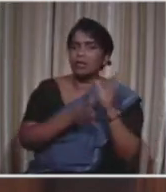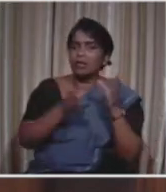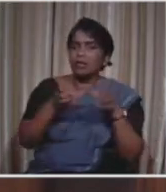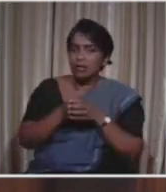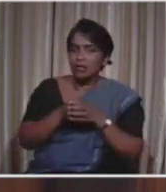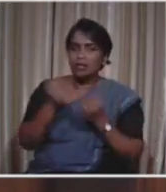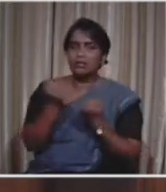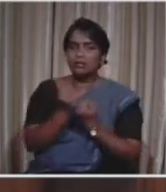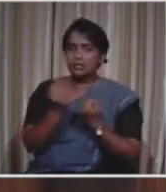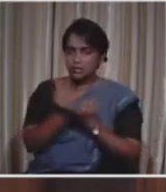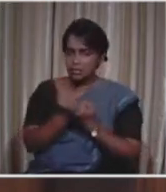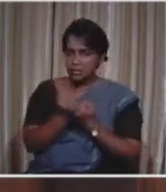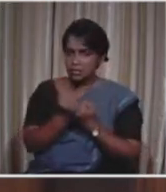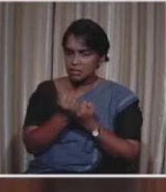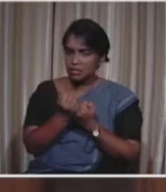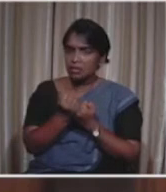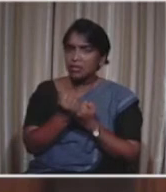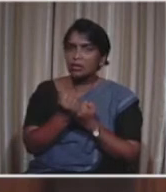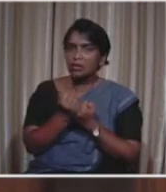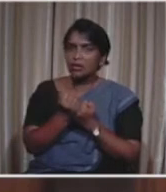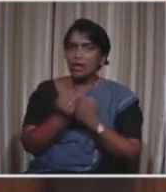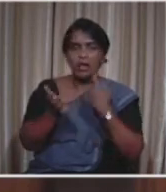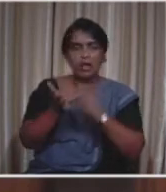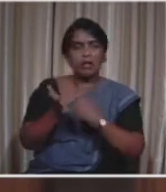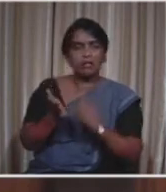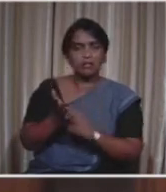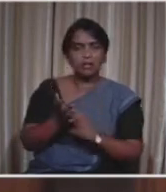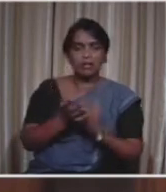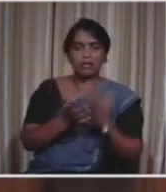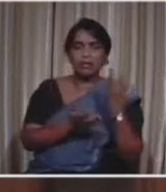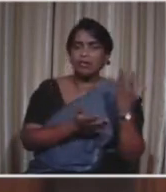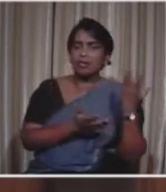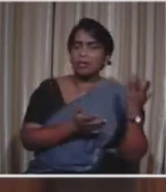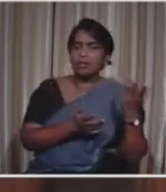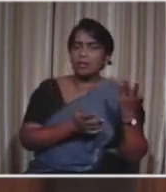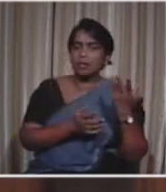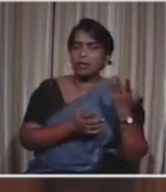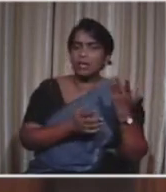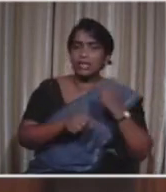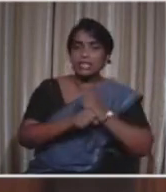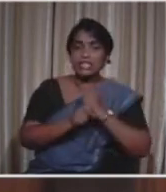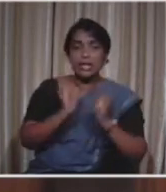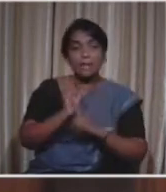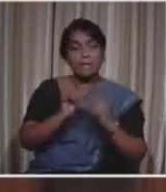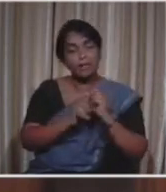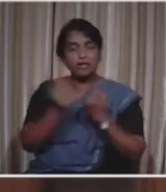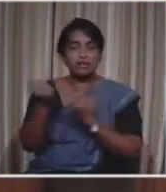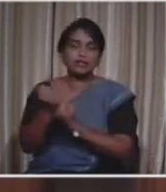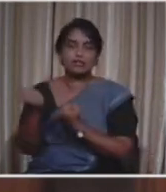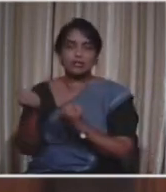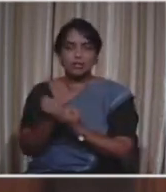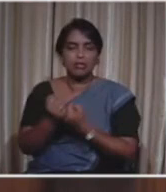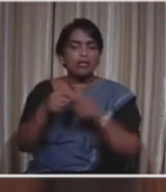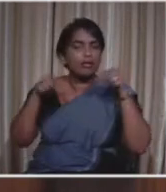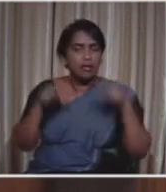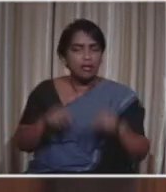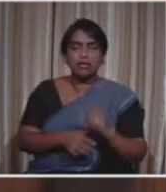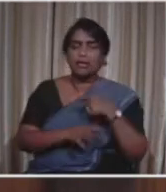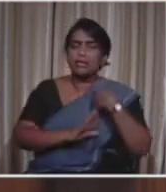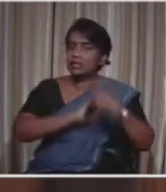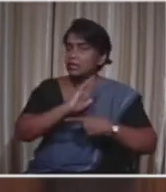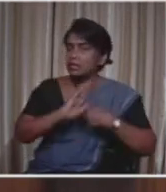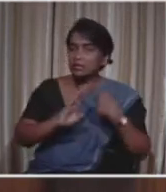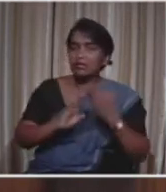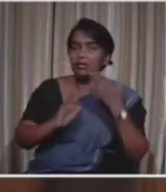සපෝට් කරනවා මේ සියඹලා පිටිය මහත්තයාට පොදු ජන පෙරමුණේ ප්‍රොෆෙසර් ජීඑල්පීස් කියන ඒගොල්ලන් සපෝට් කරනවා කියලා අද ශ්‍රී ලංකා වෙනුවෙන්